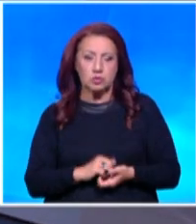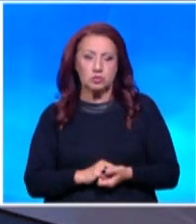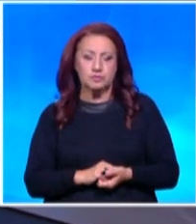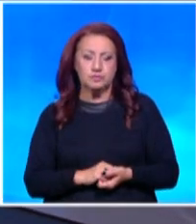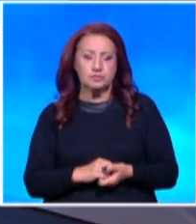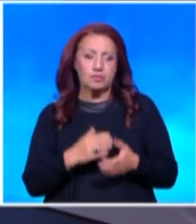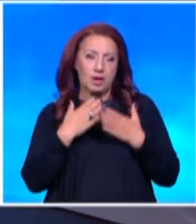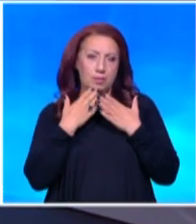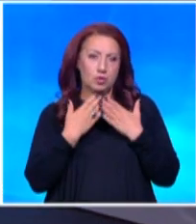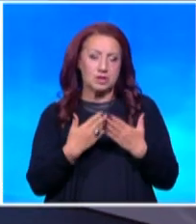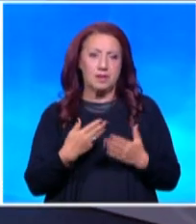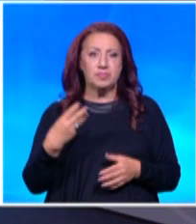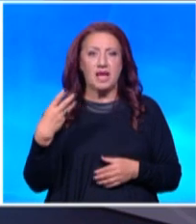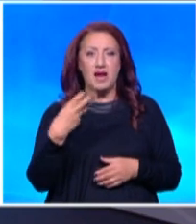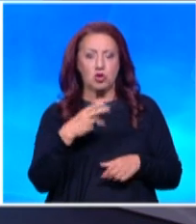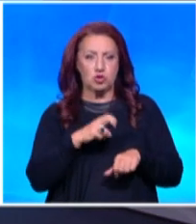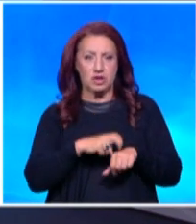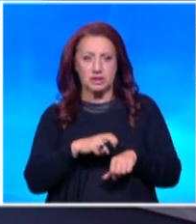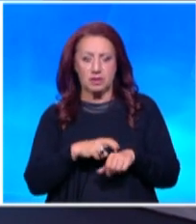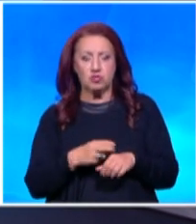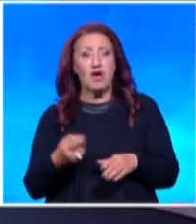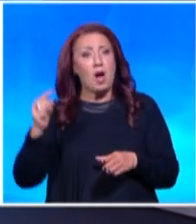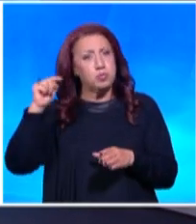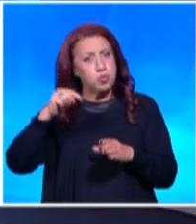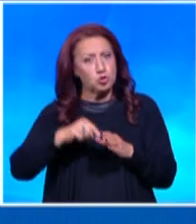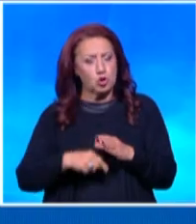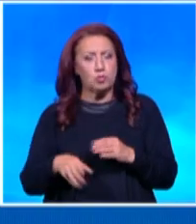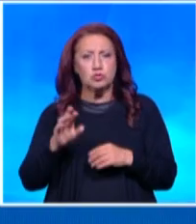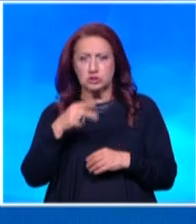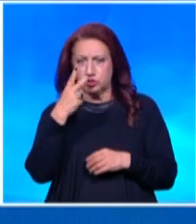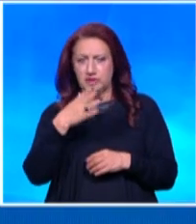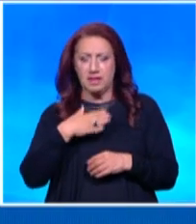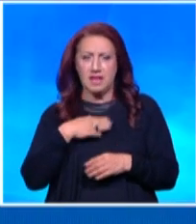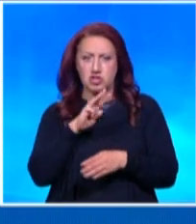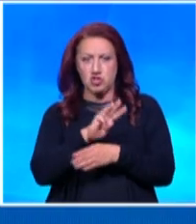Кореспондентът ни Елеонора Дъбова предава. Още за случая очаквайте и на нашия сайт, както и в късната емисия.